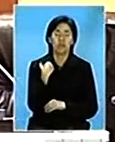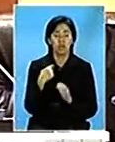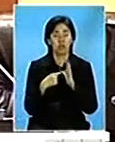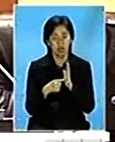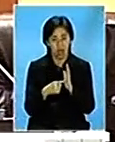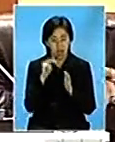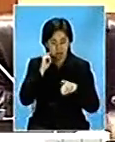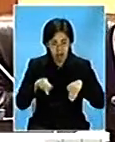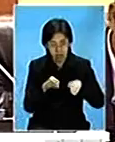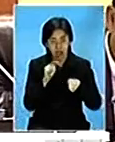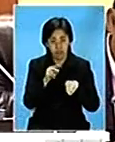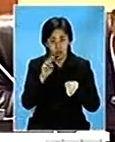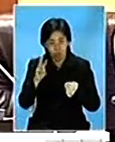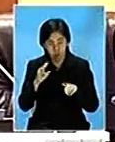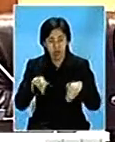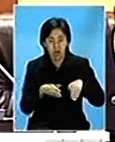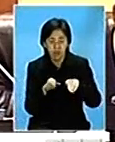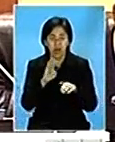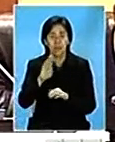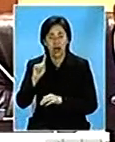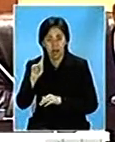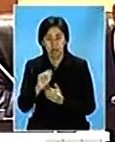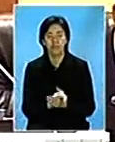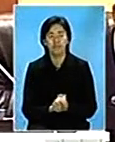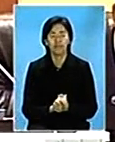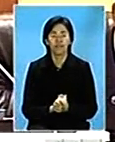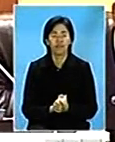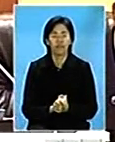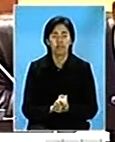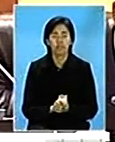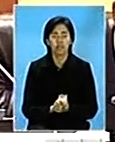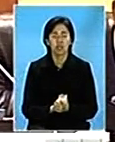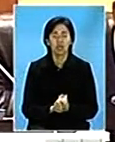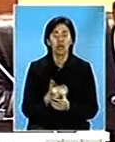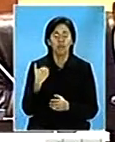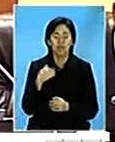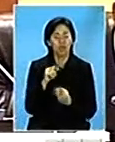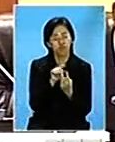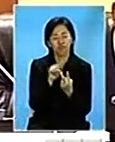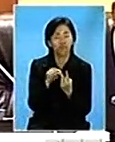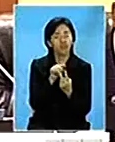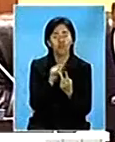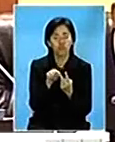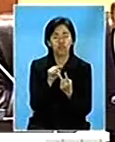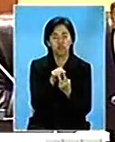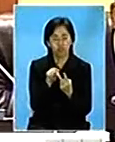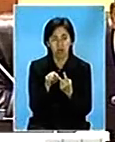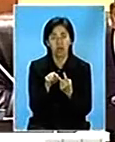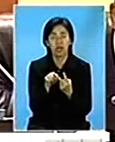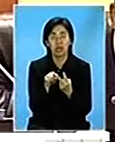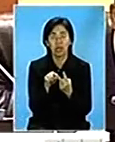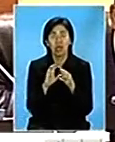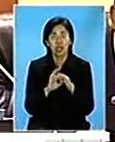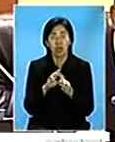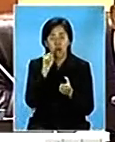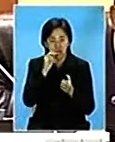างเช่นแม่น้ำท่าวงหรือแม่น้ำบางขามนะครับอันนี้ก็คือทั้งสองแม่น้ำหรือสองคลองนี้ก็คือส่วนหนึ่งของคลอง